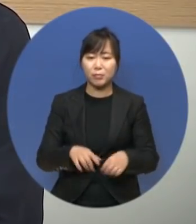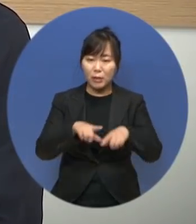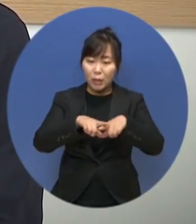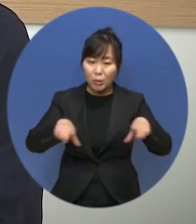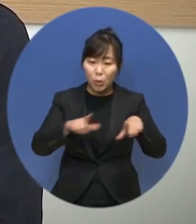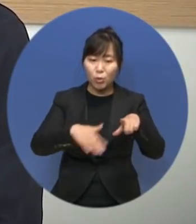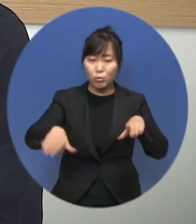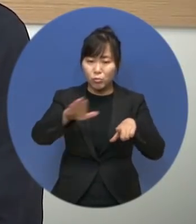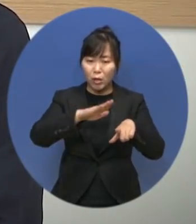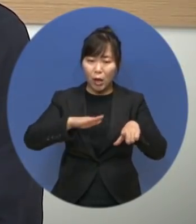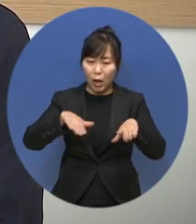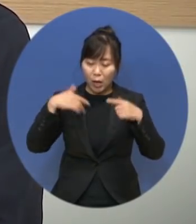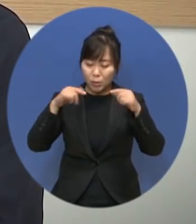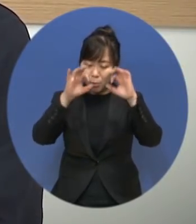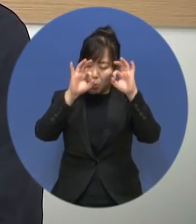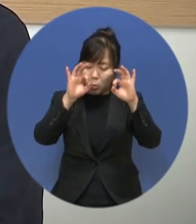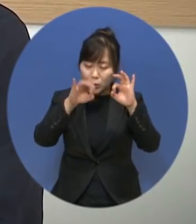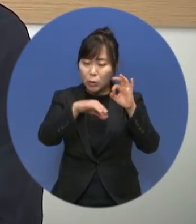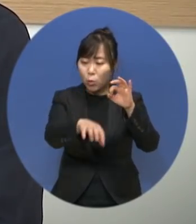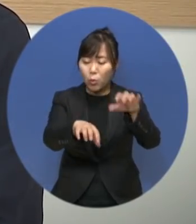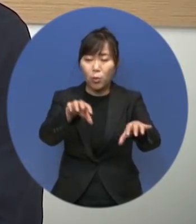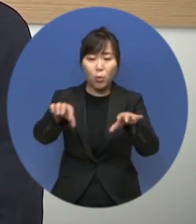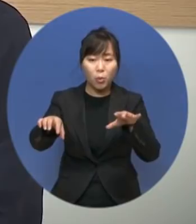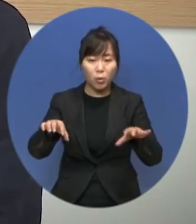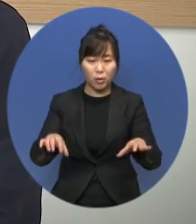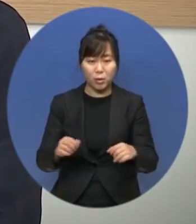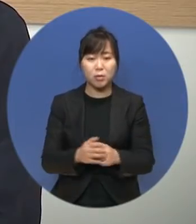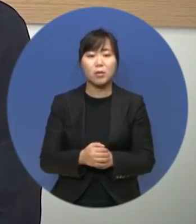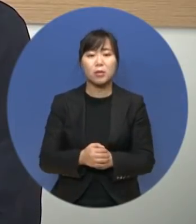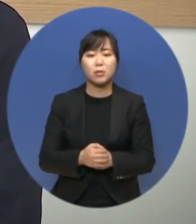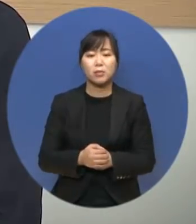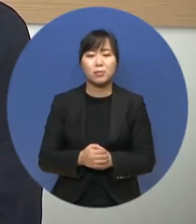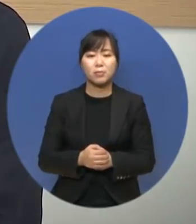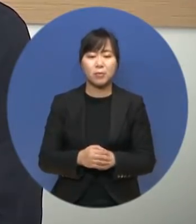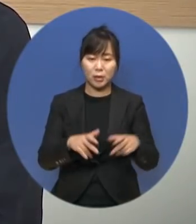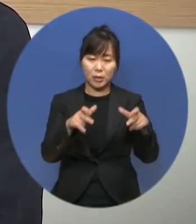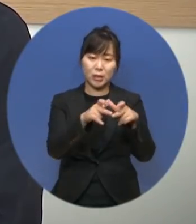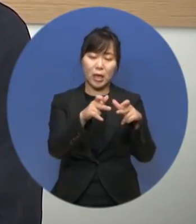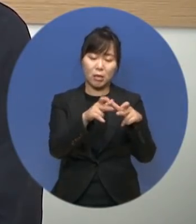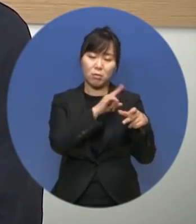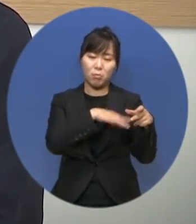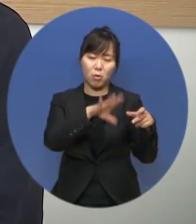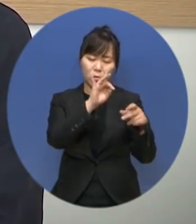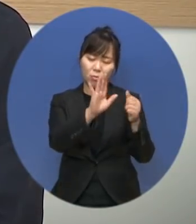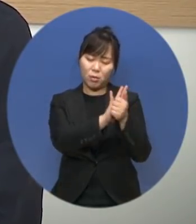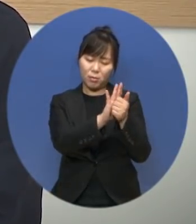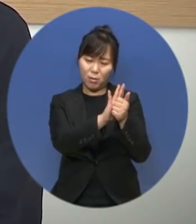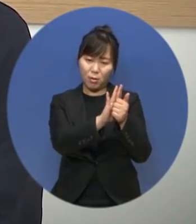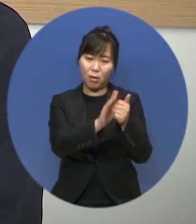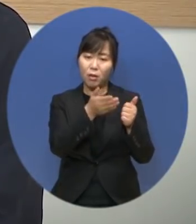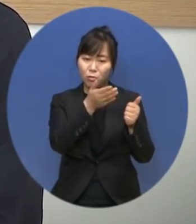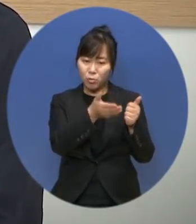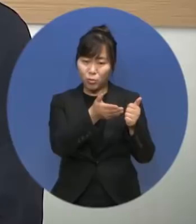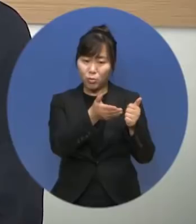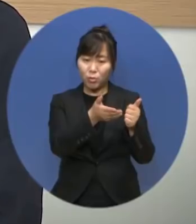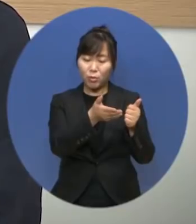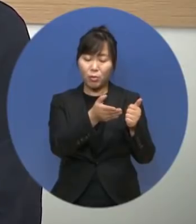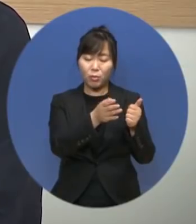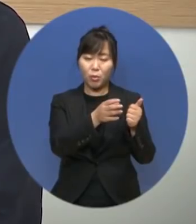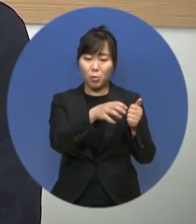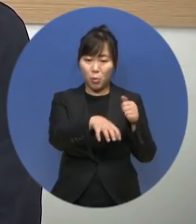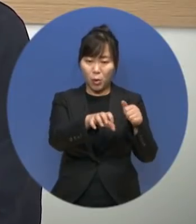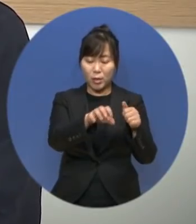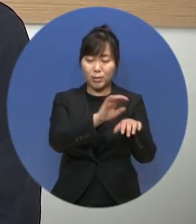일상적으로 우리가 늘상 접할 수 있는 그런 공간에서 그 장애인들을 우선적으로 배려를 해서